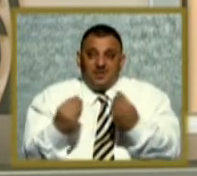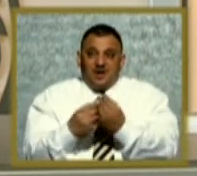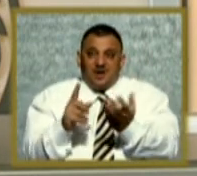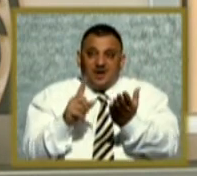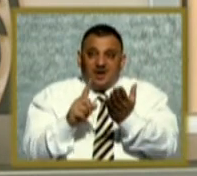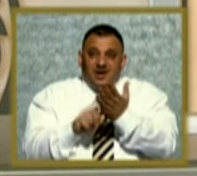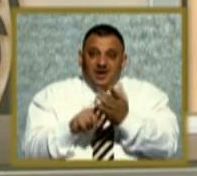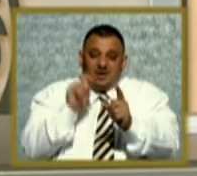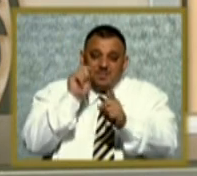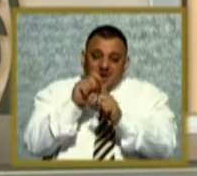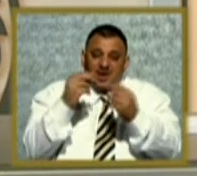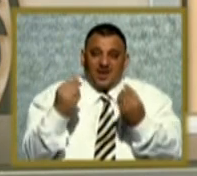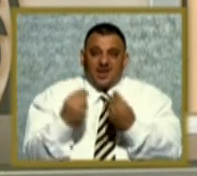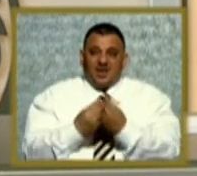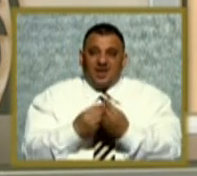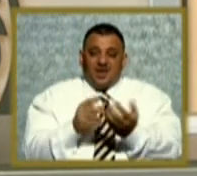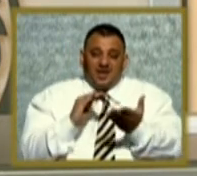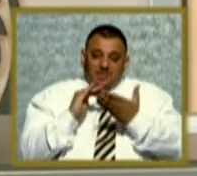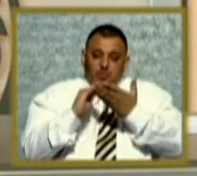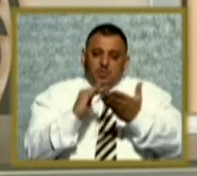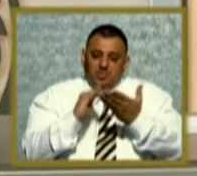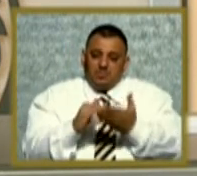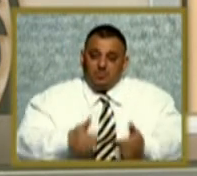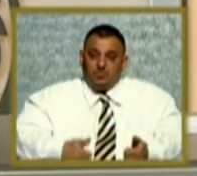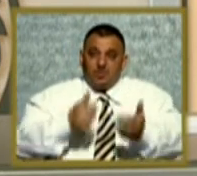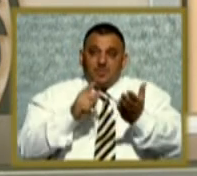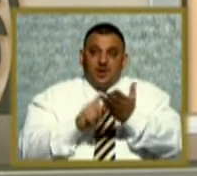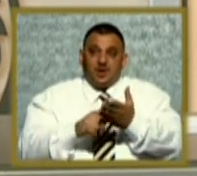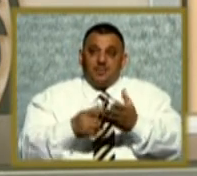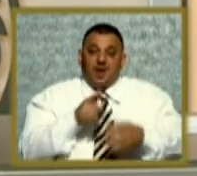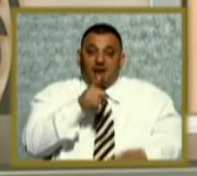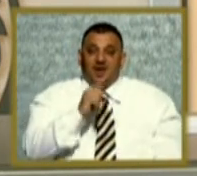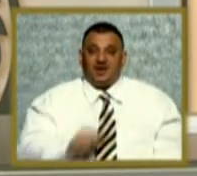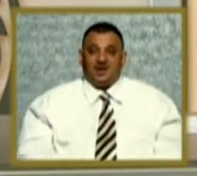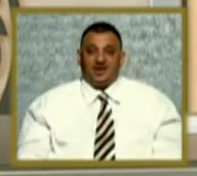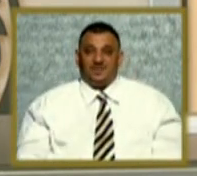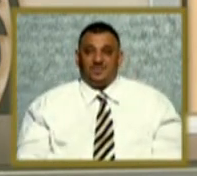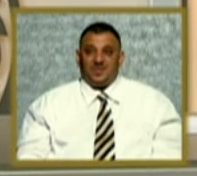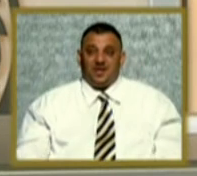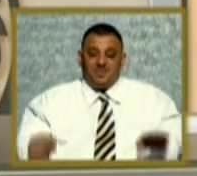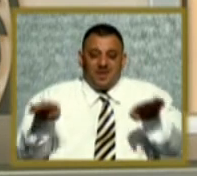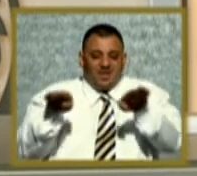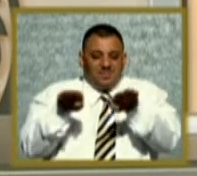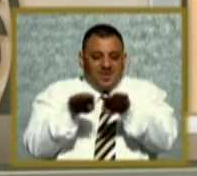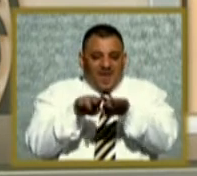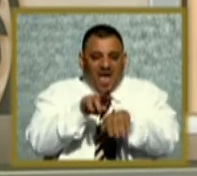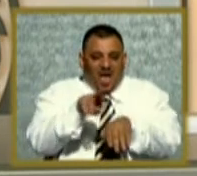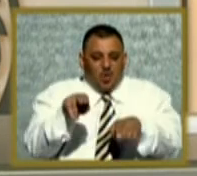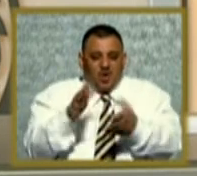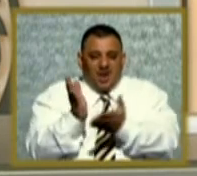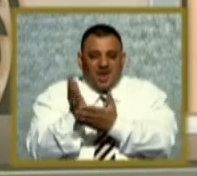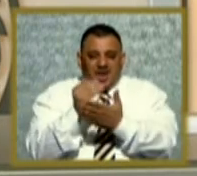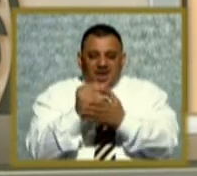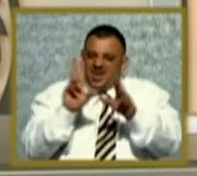أنك أفضل أولاد عنده وخدمته ورعيته وممكن يكافئك من هذا الباب، لكن هذا لا يسوغ أبدا أنه يجور في